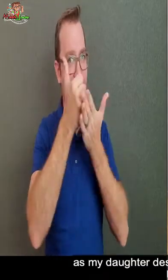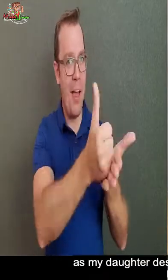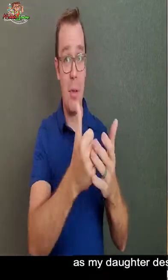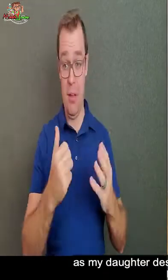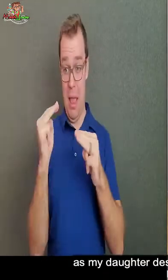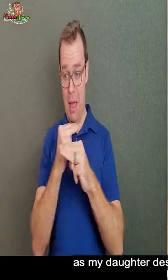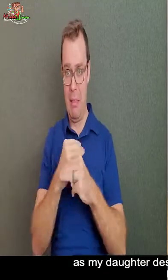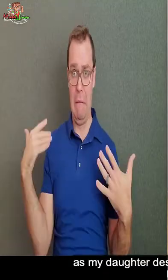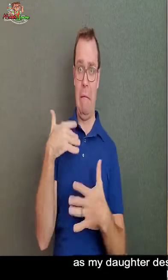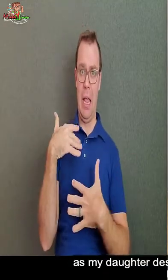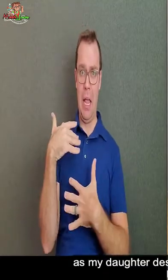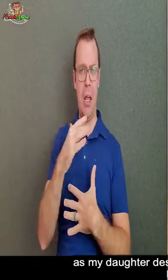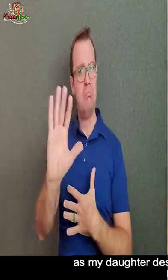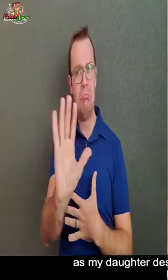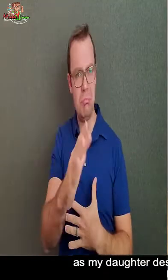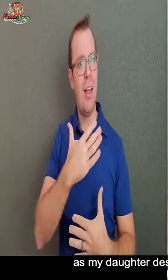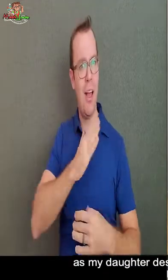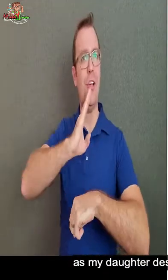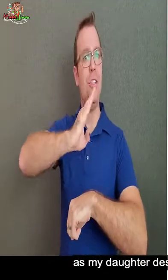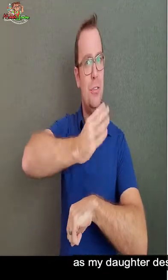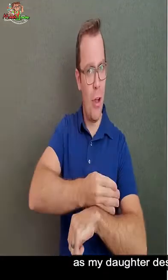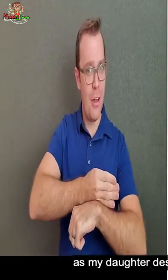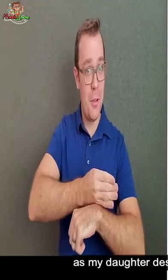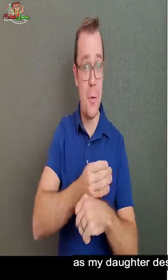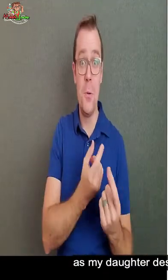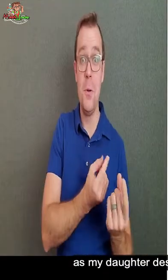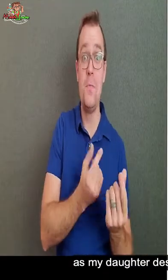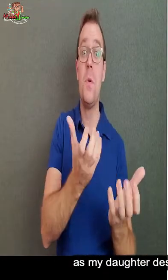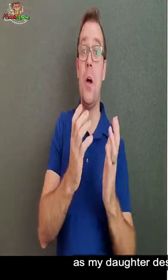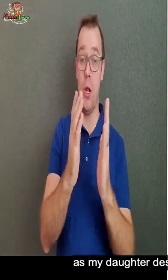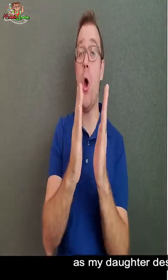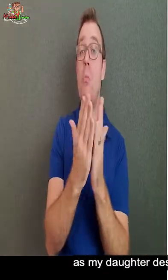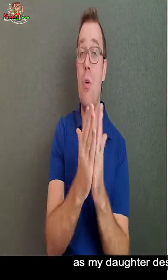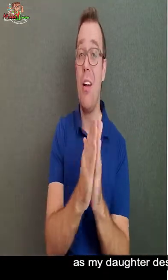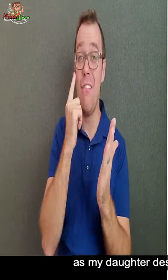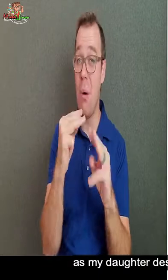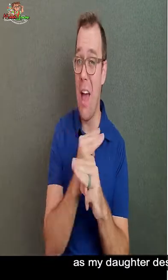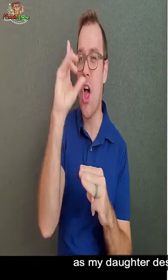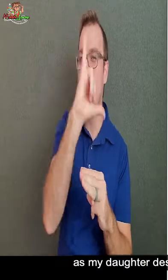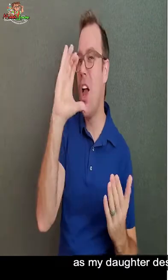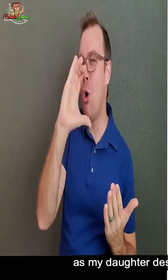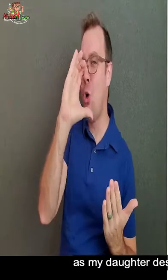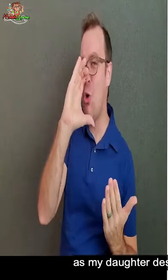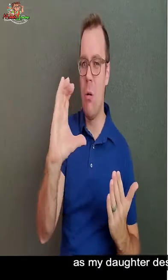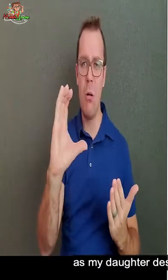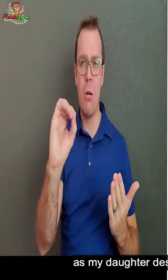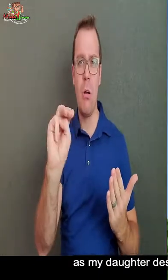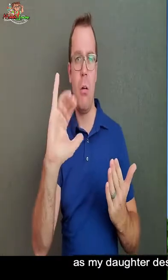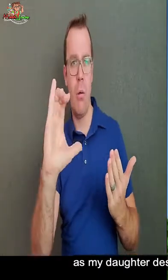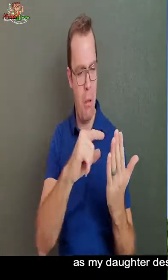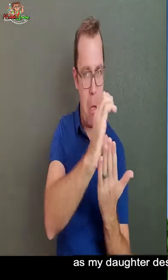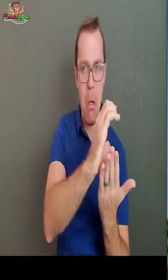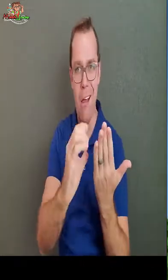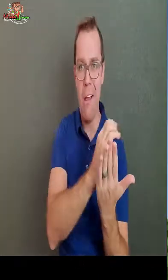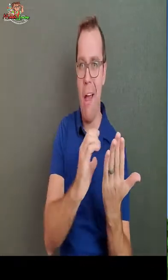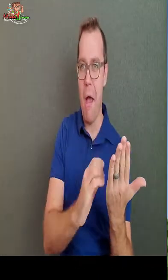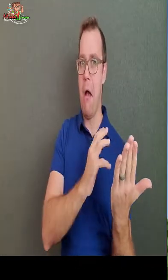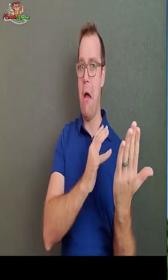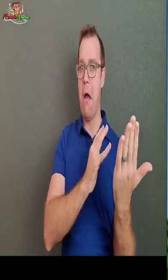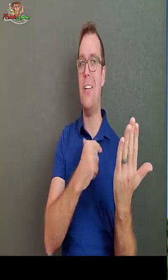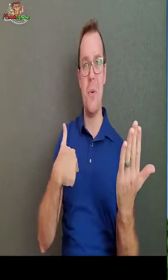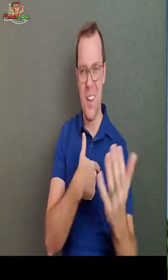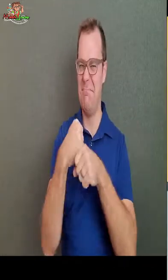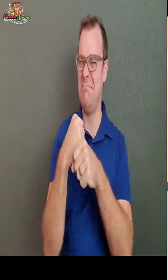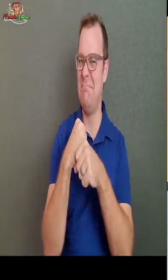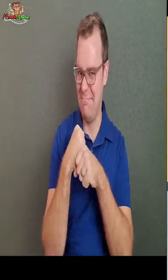घबराए, और हमने मेरी डॉटर ने जैसे कहा था कि मैथ्स की किताबें कॉमिक बुक की तरह लगनी चाहिए, कार्टून बुक की तरह लगनी चाहिए, तो हमने ये पोस्टर्स बनाए